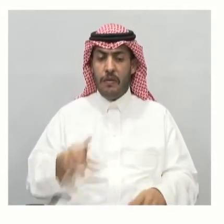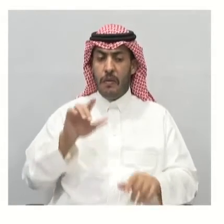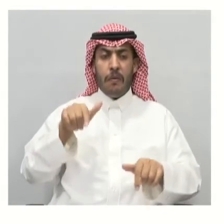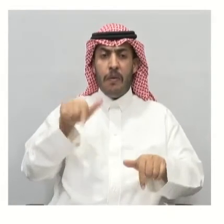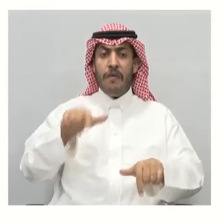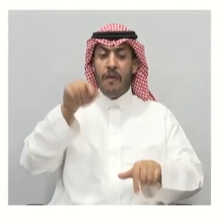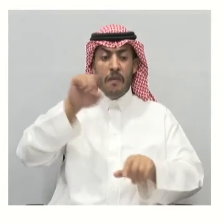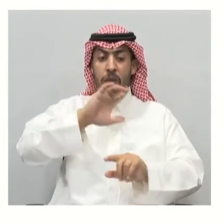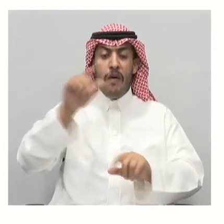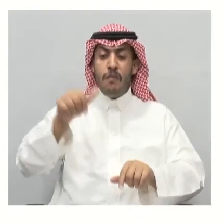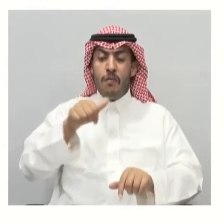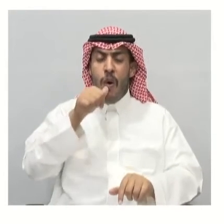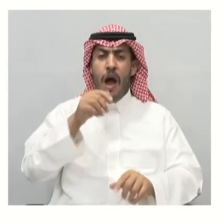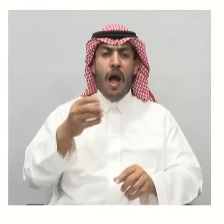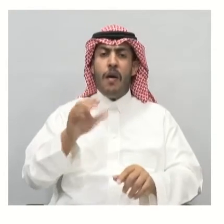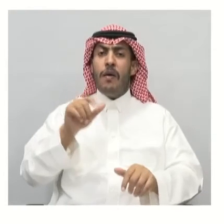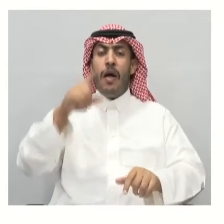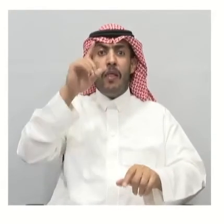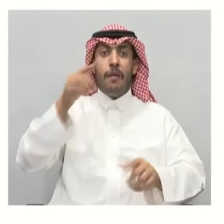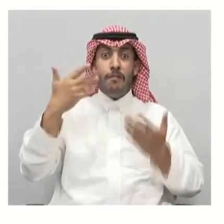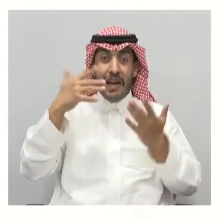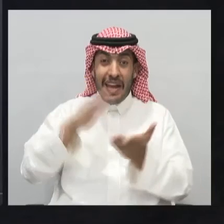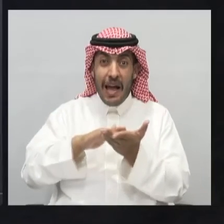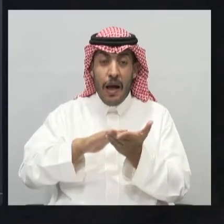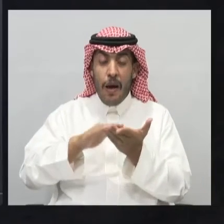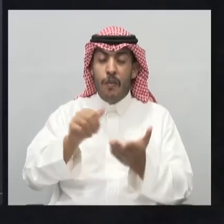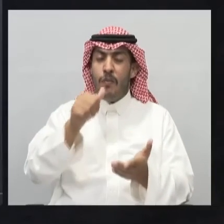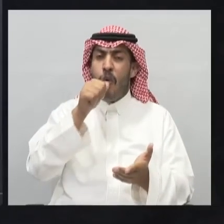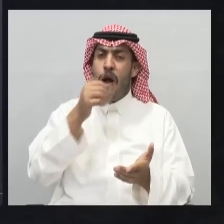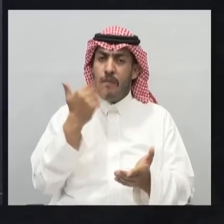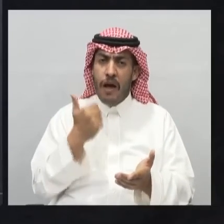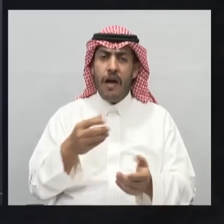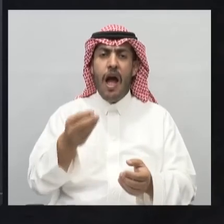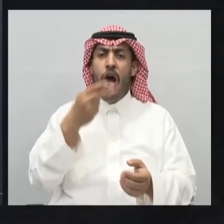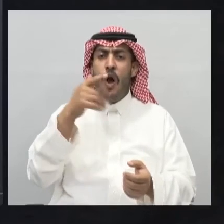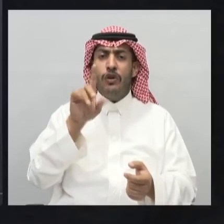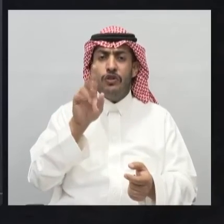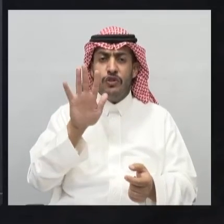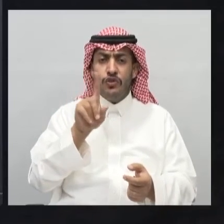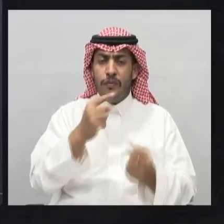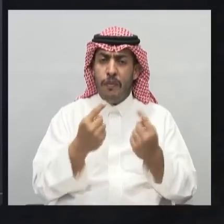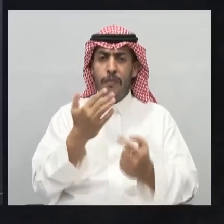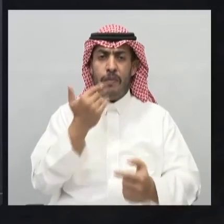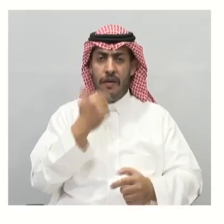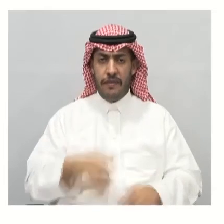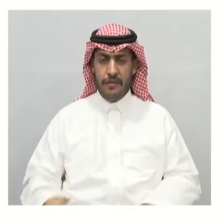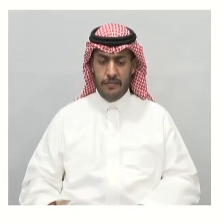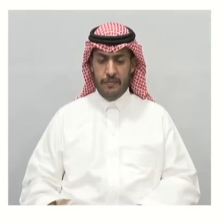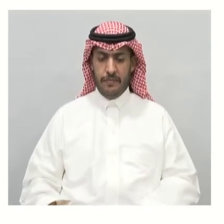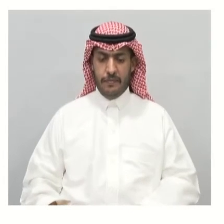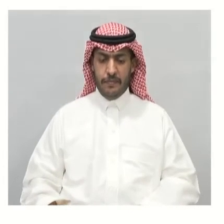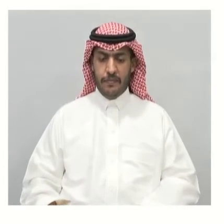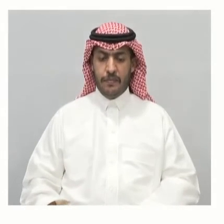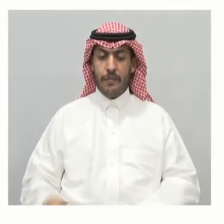يكن فيها ماء ولا عشب لم يكن في مكه المكرمه لا ماء ولا عشب